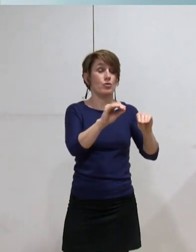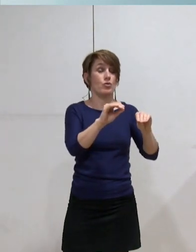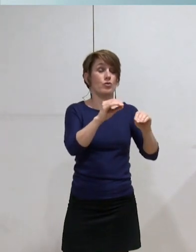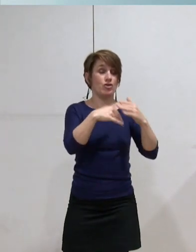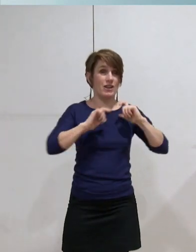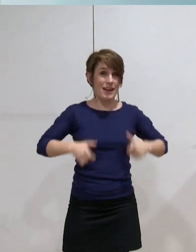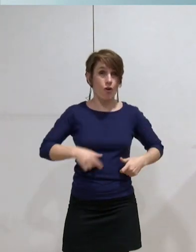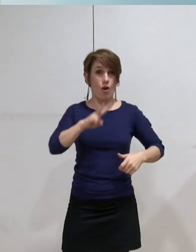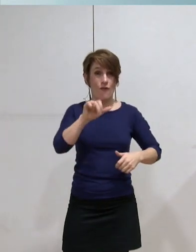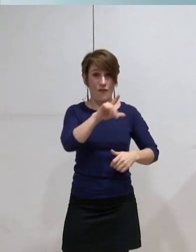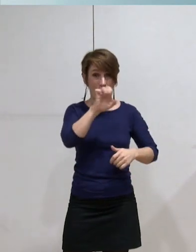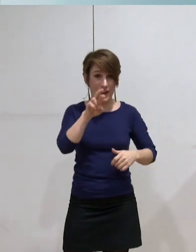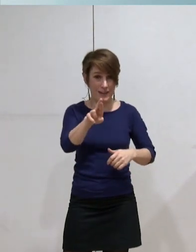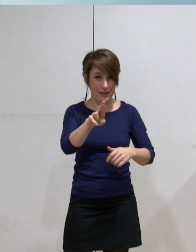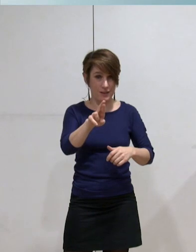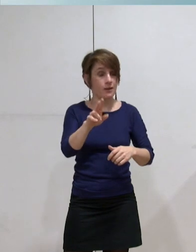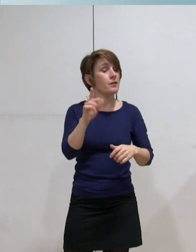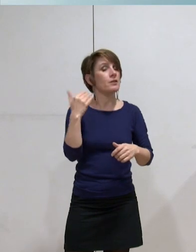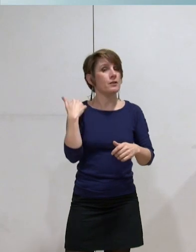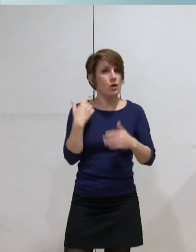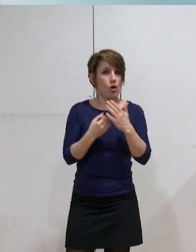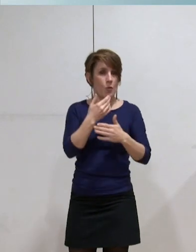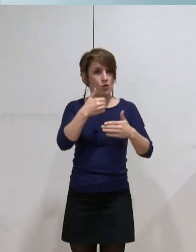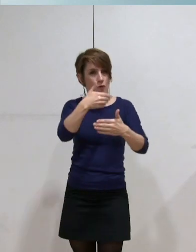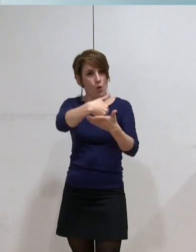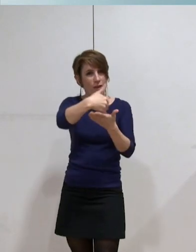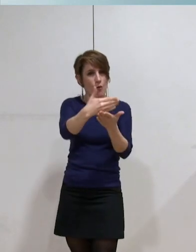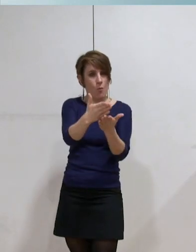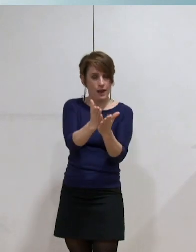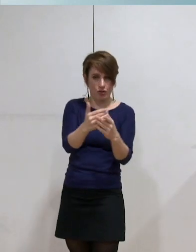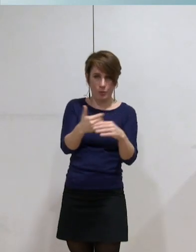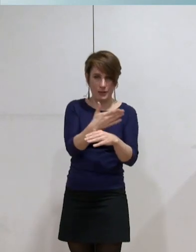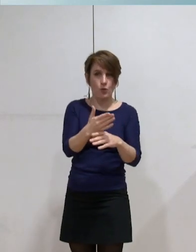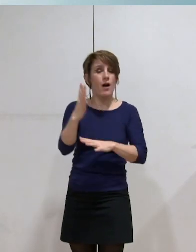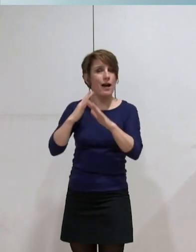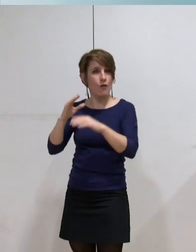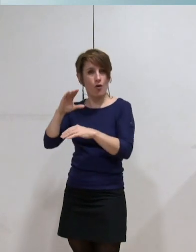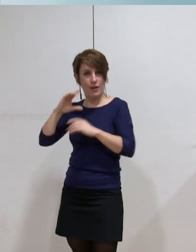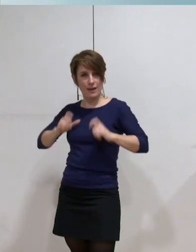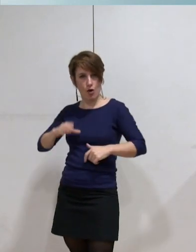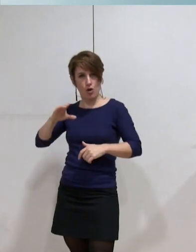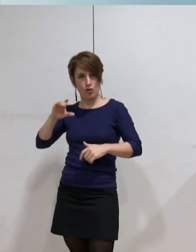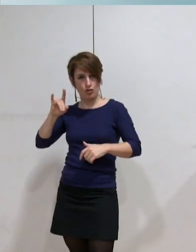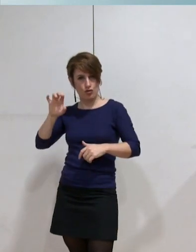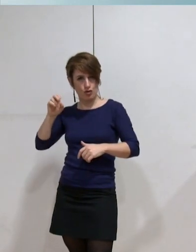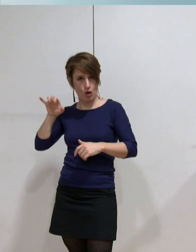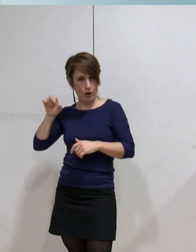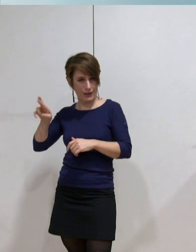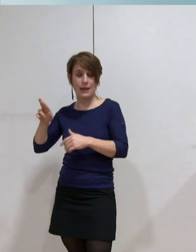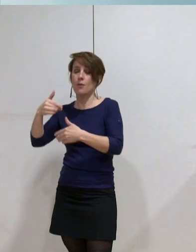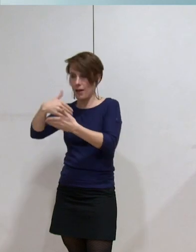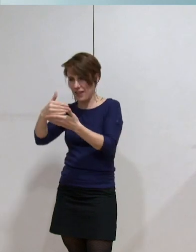décembre 2014 un nouveau découpage avait été adopté transférant une partie de churiier alors en sureffectif survalier dès la